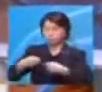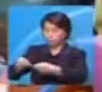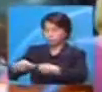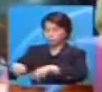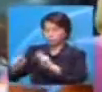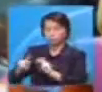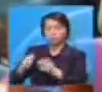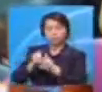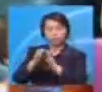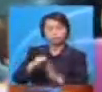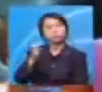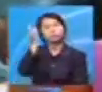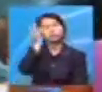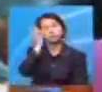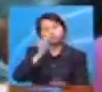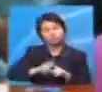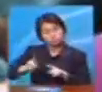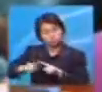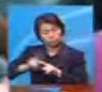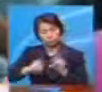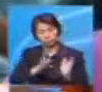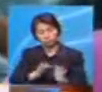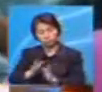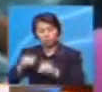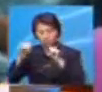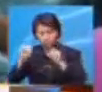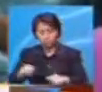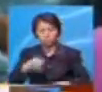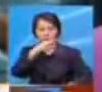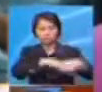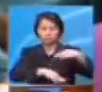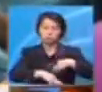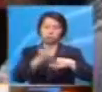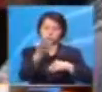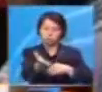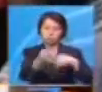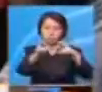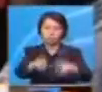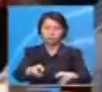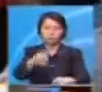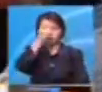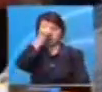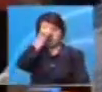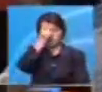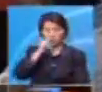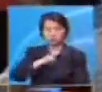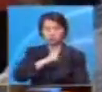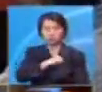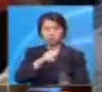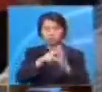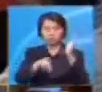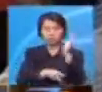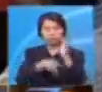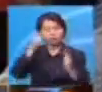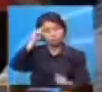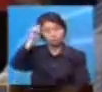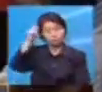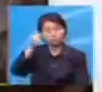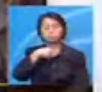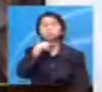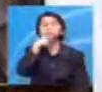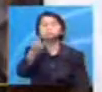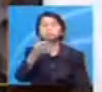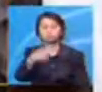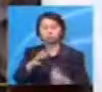kepada pemimpin memikirkan pelbagai perancangan yang boleh menguntungkan rakyat Datuk jelani juga ahli parlimen hulu Terengganu menyuarakan perkara